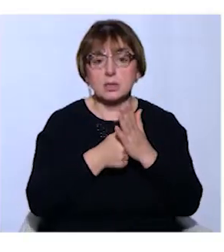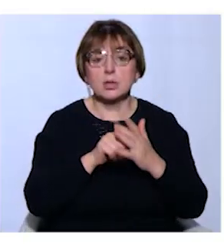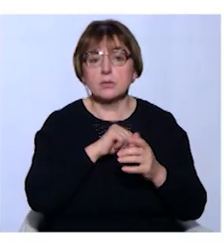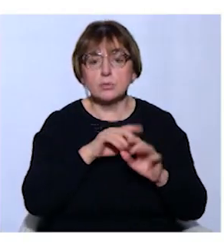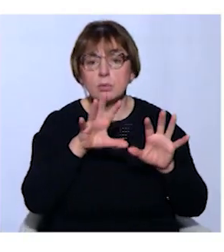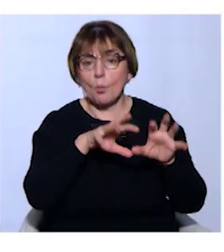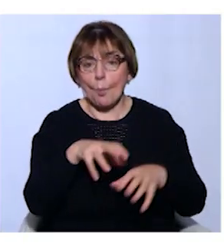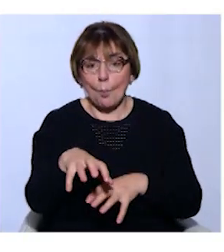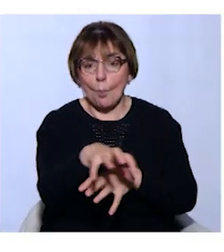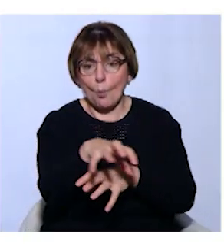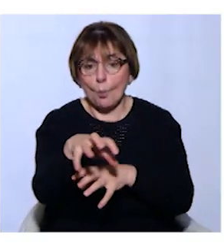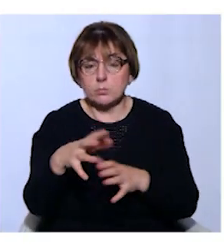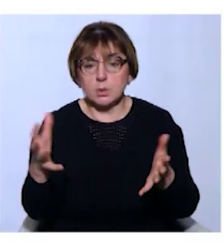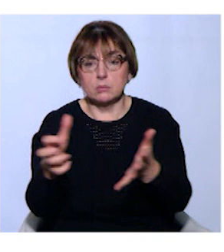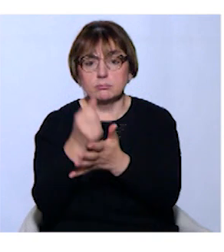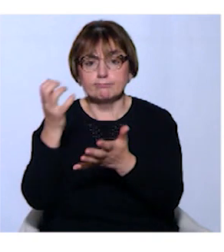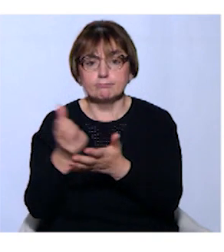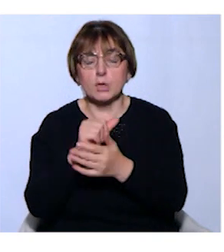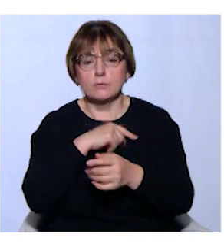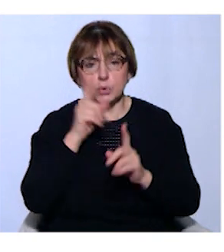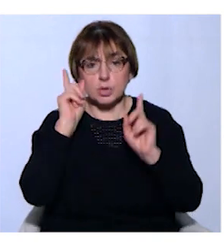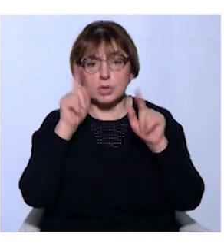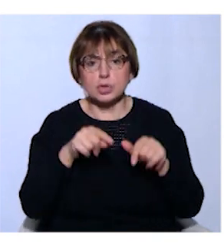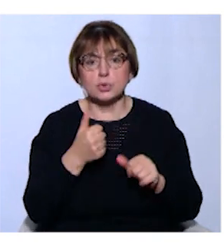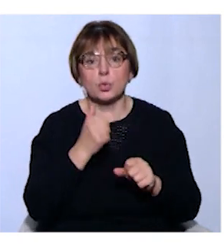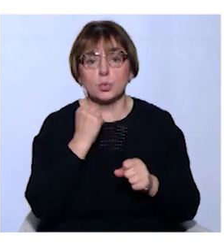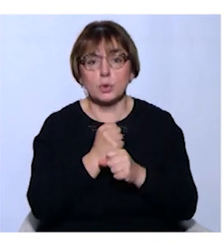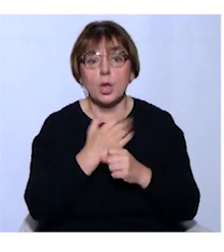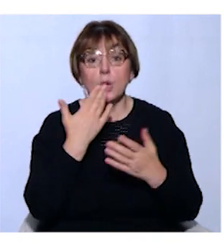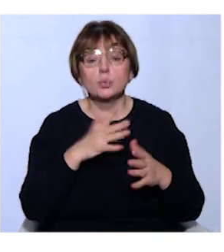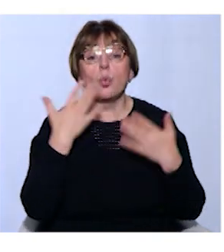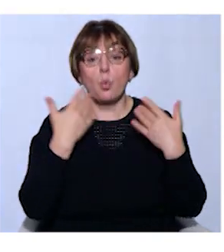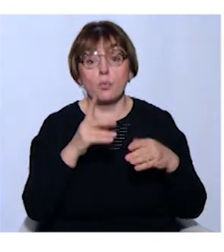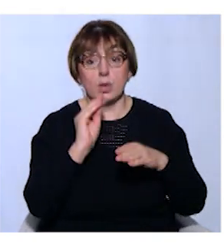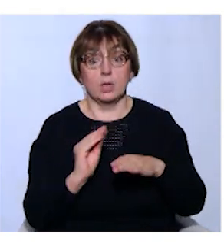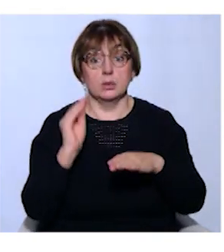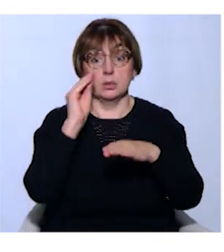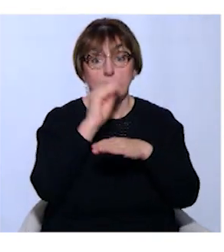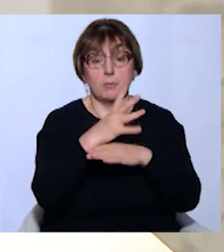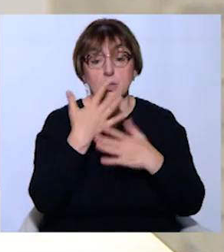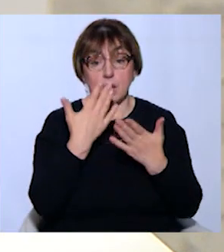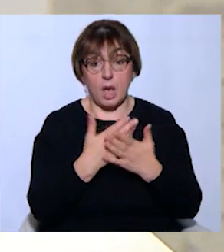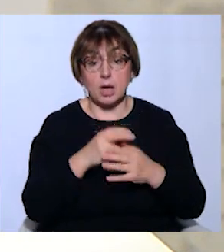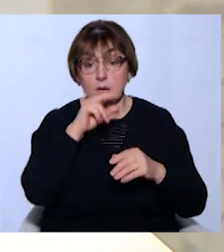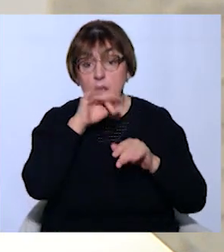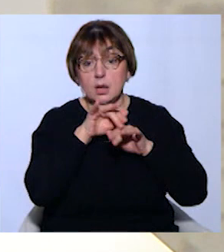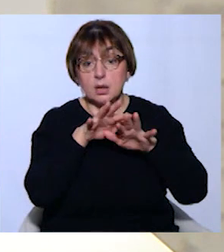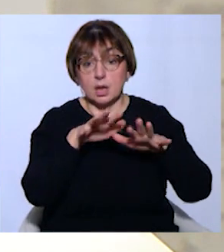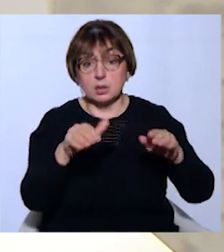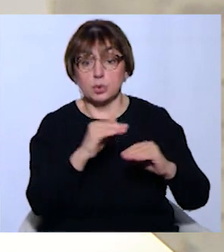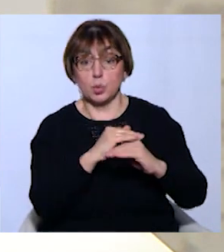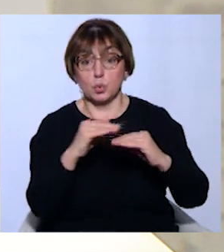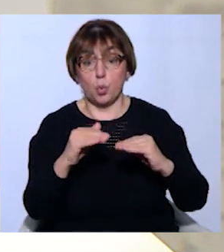ამ რადიაციული გამოსხივების დოზებს და თუ მომეტებულია, მაგალითად მომატებულია მისი